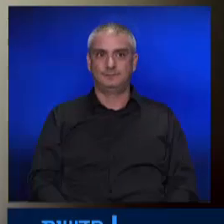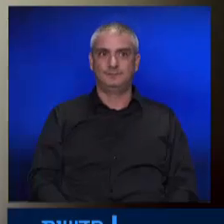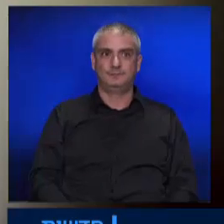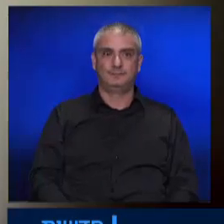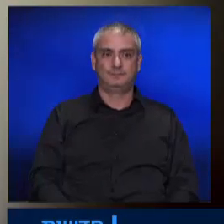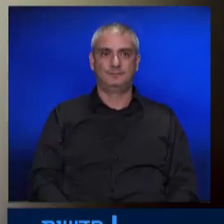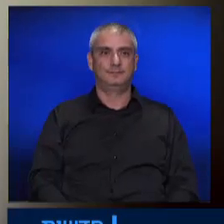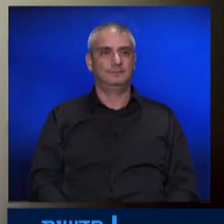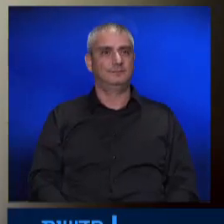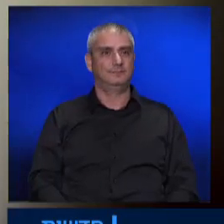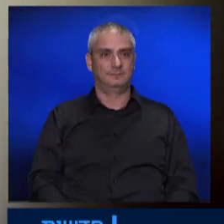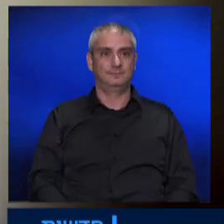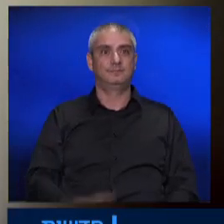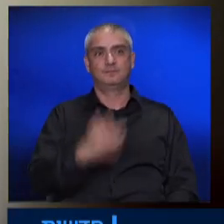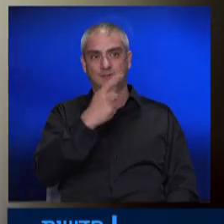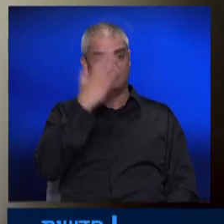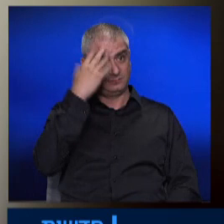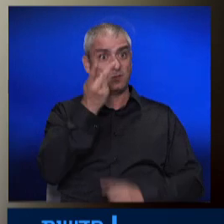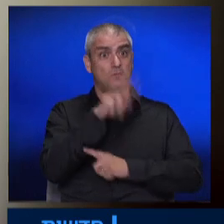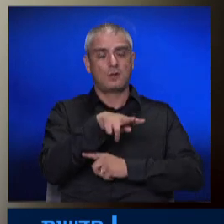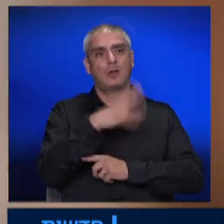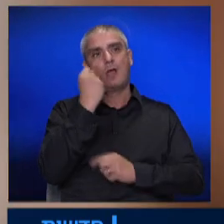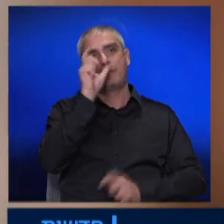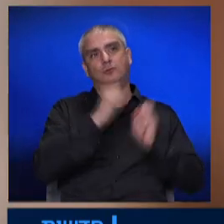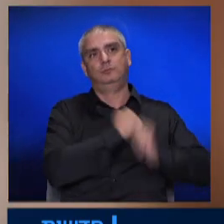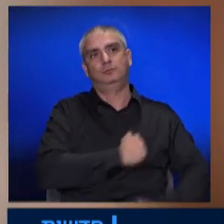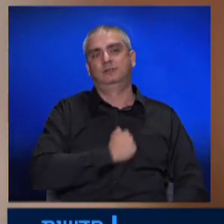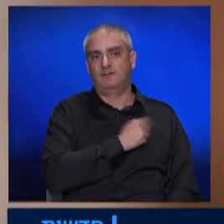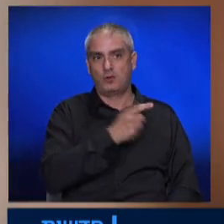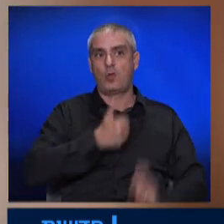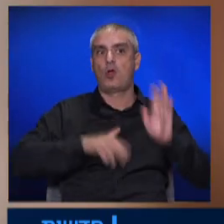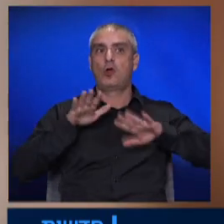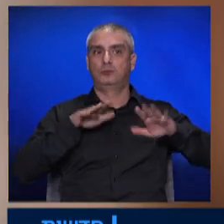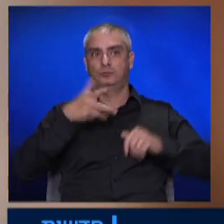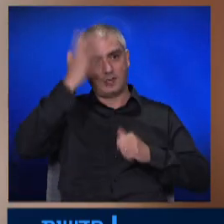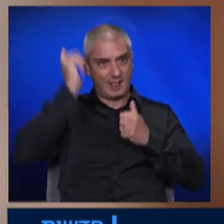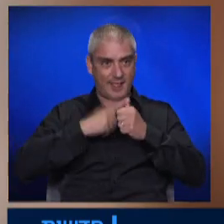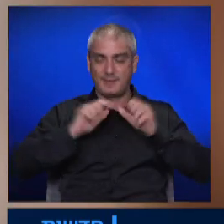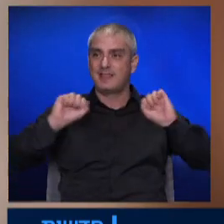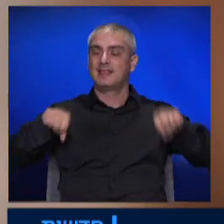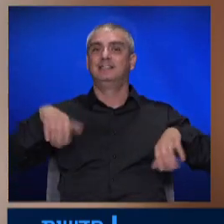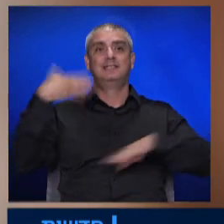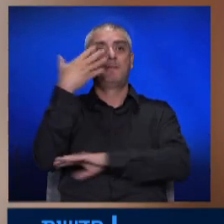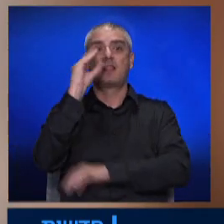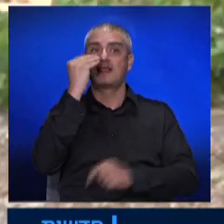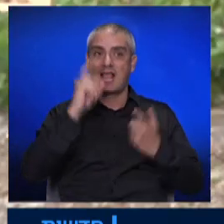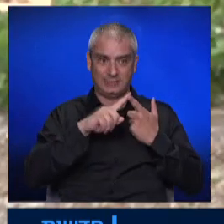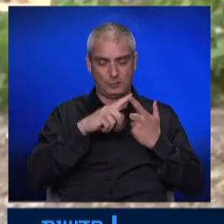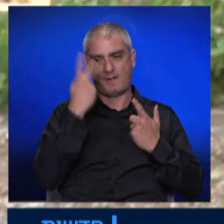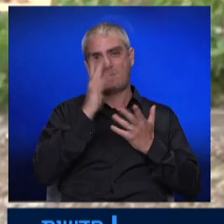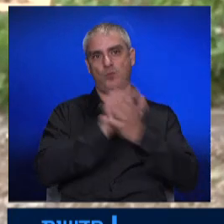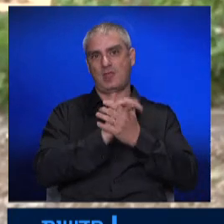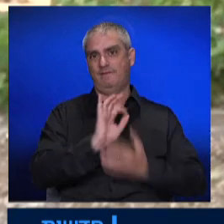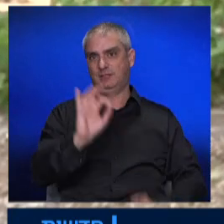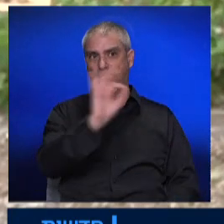2019. מאז היוודע דבר מותו ספדו לו רבים. ראש הממשלה לפיד, נשיא המדינה הרצוג וכמובן גם חבריו. עבד לנו